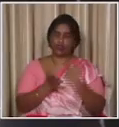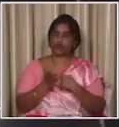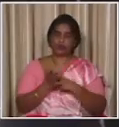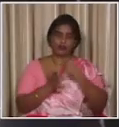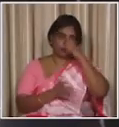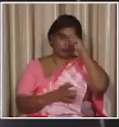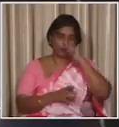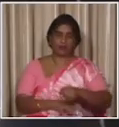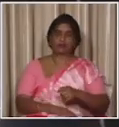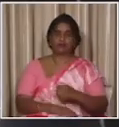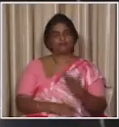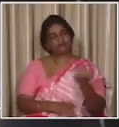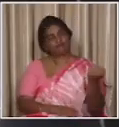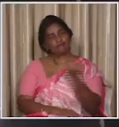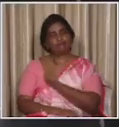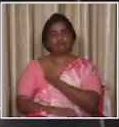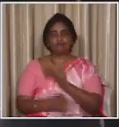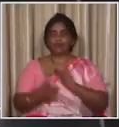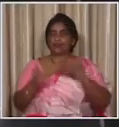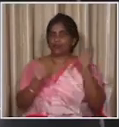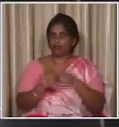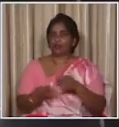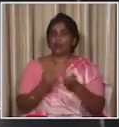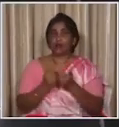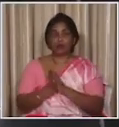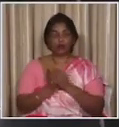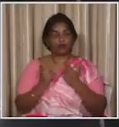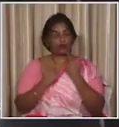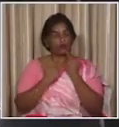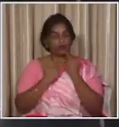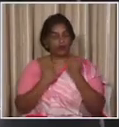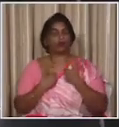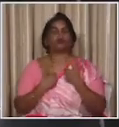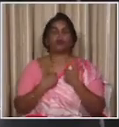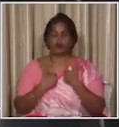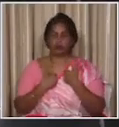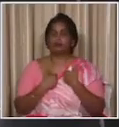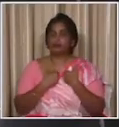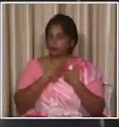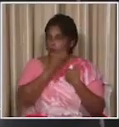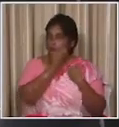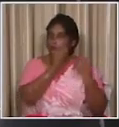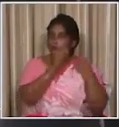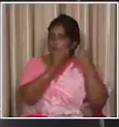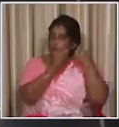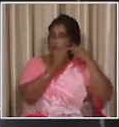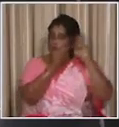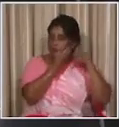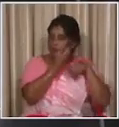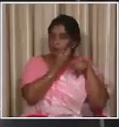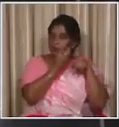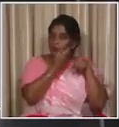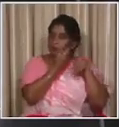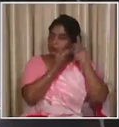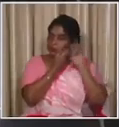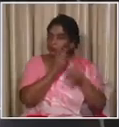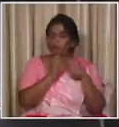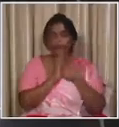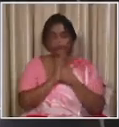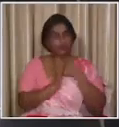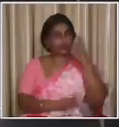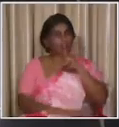රොෂාන් රණසිංහ මහත්තයා බෙල්ල තියලා හරි එළියට ආවේ තමන්ගේ ආත්ම කරුත්වය බේරගෙන කියලා කටයුතු කරන්න කියලා අපි විශ්වාස කරනවා. ඒ වගේම